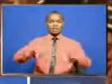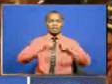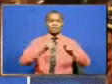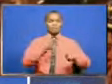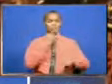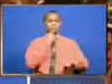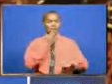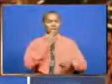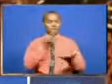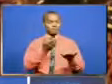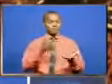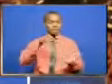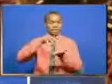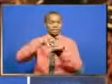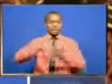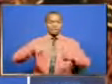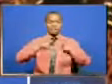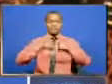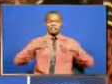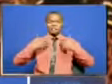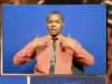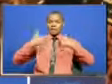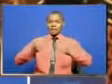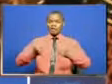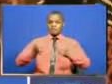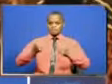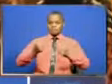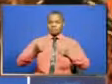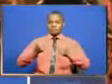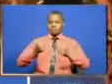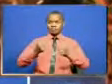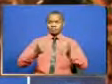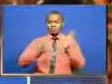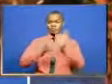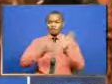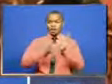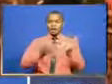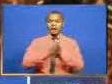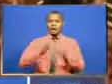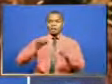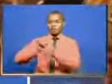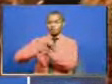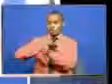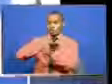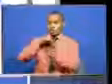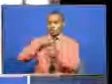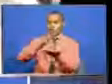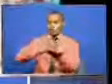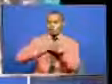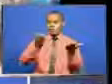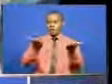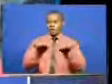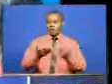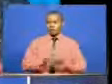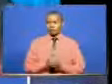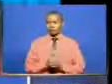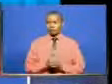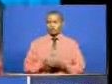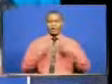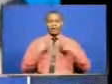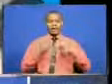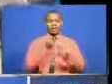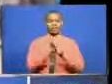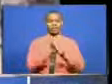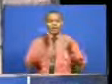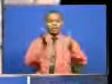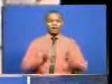supply case, the AfyaGate scandal, and lastly the COVID-19 funds. Wahudumu wa afya wakiwemo